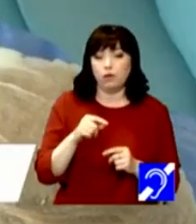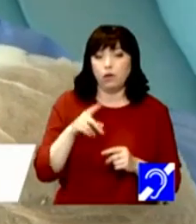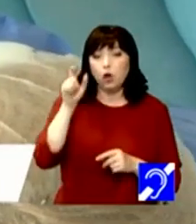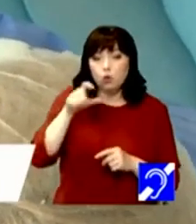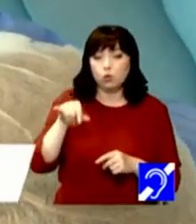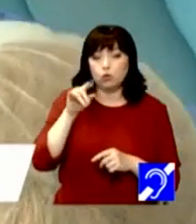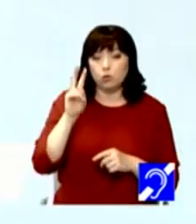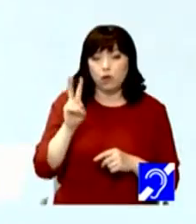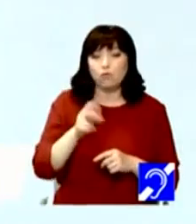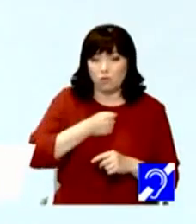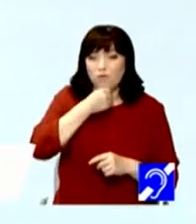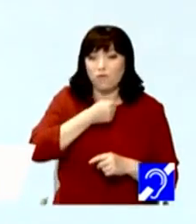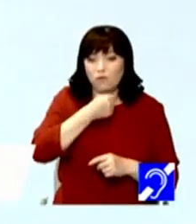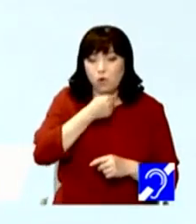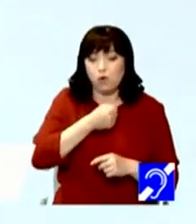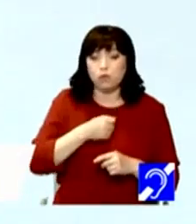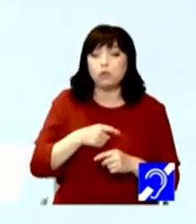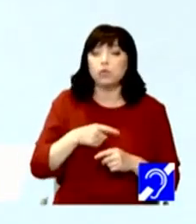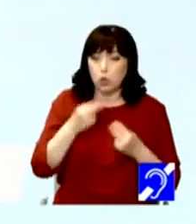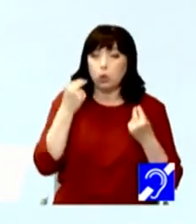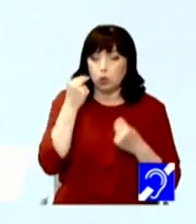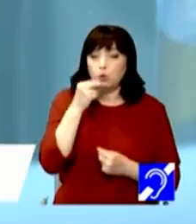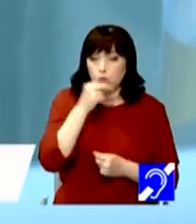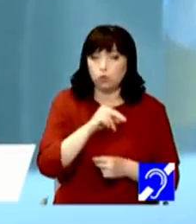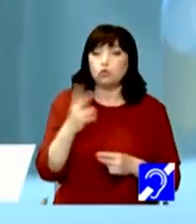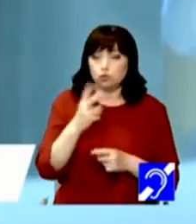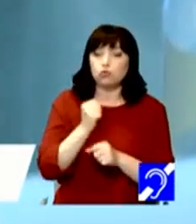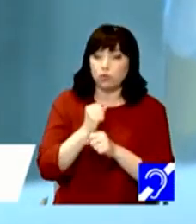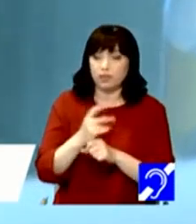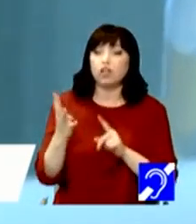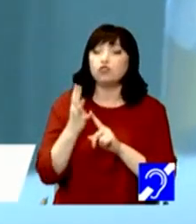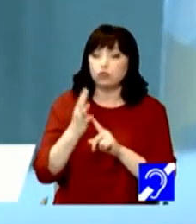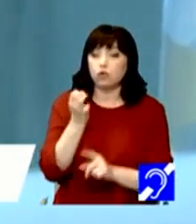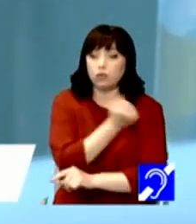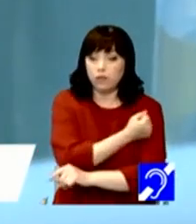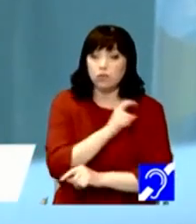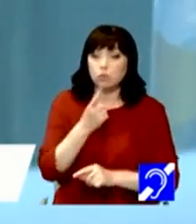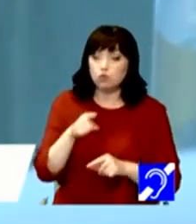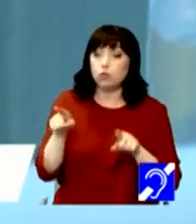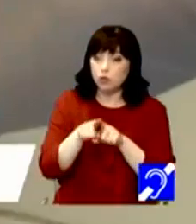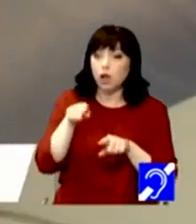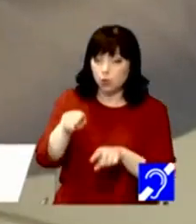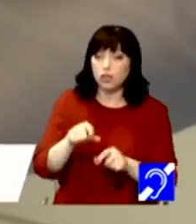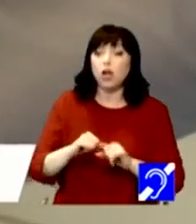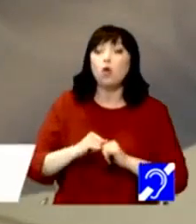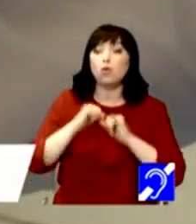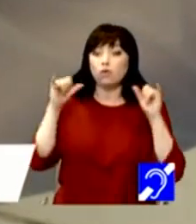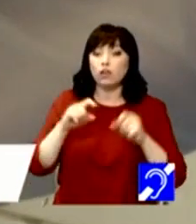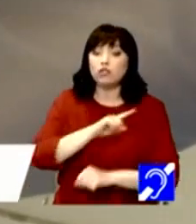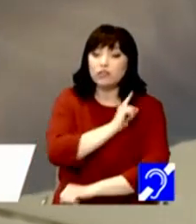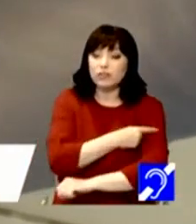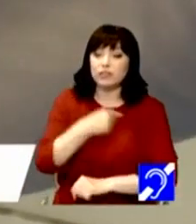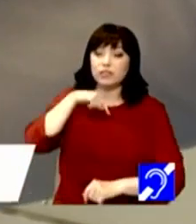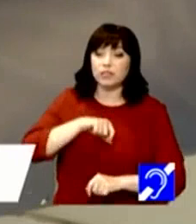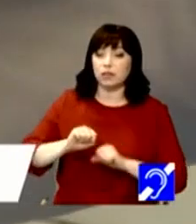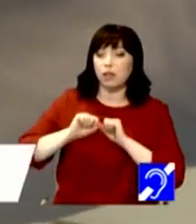special la persoane vârstnice, e de preferat să fie administrat inclusiv doza a patra, pentru că în acest fel crește nivelul de protecție și scade